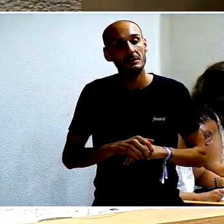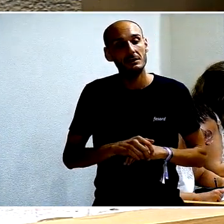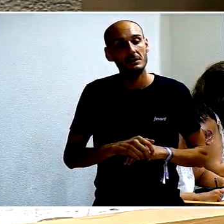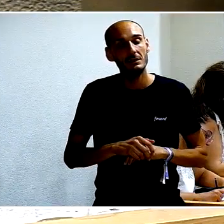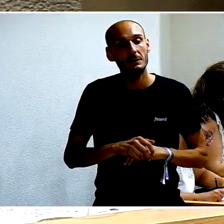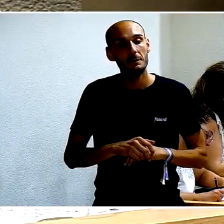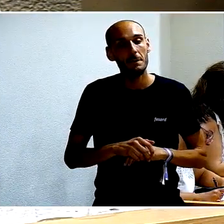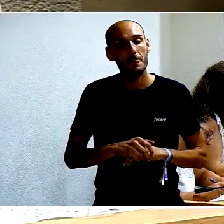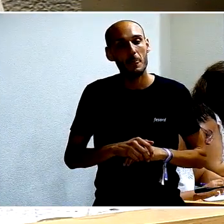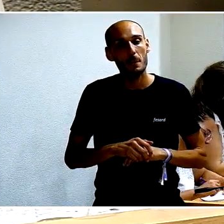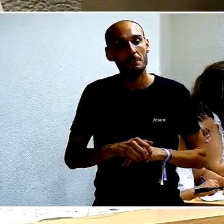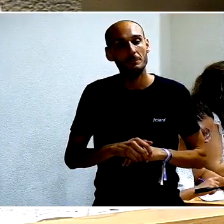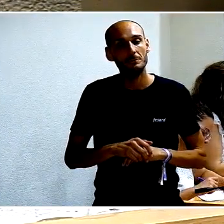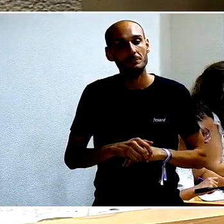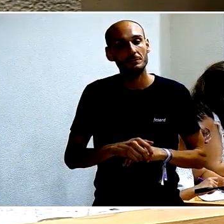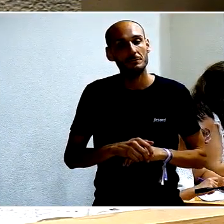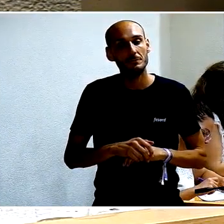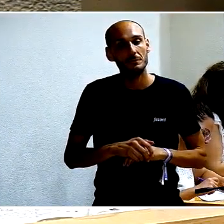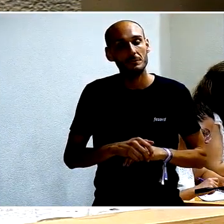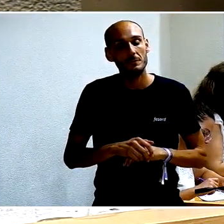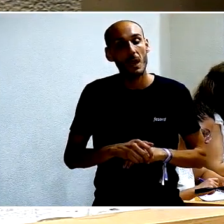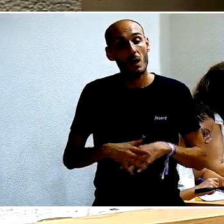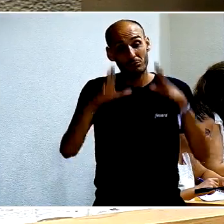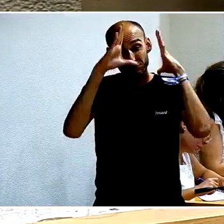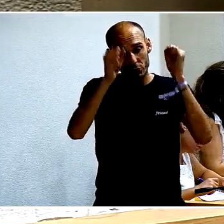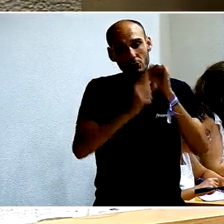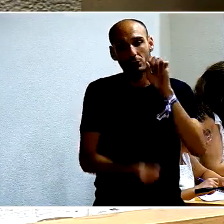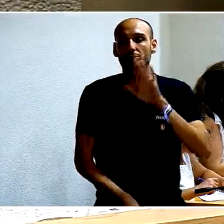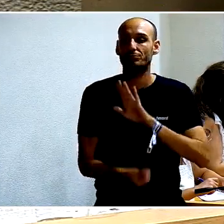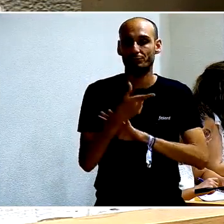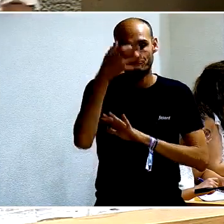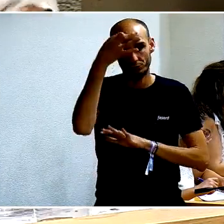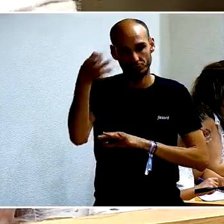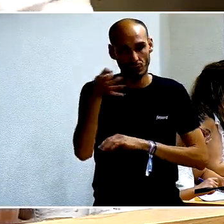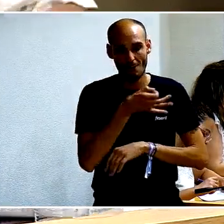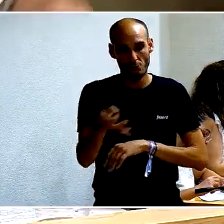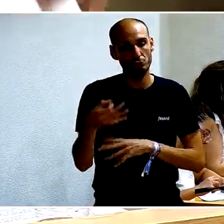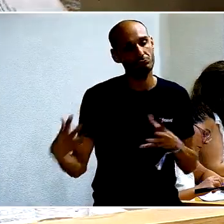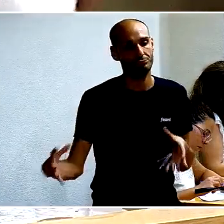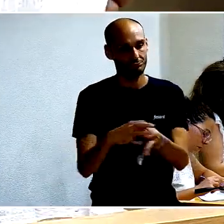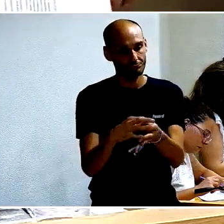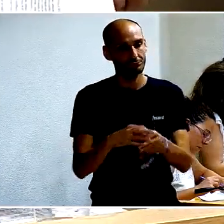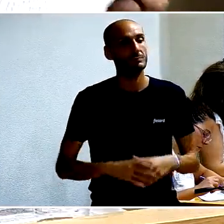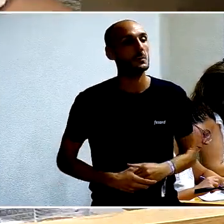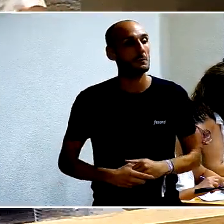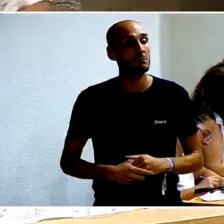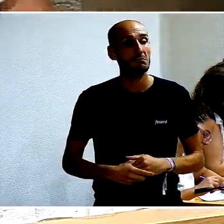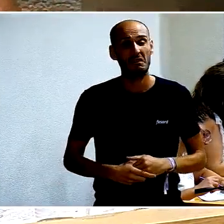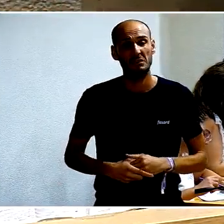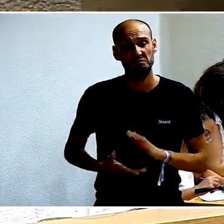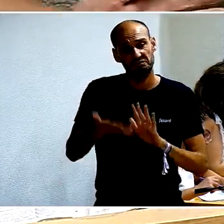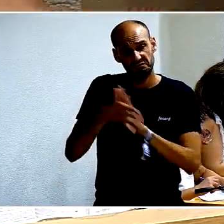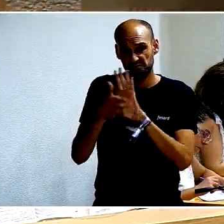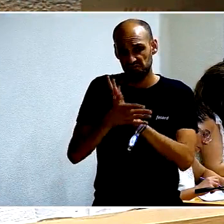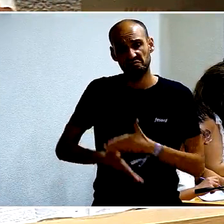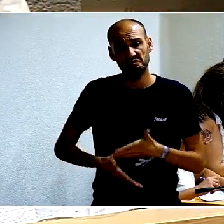aprovem avui aquesta iniciativa de protocol d'agermanament entre dos pobles. No vaig a incidir més en totes les